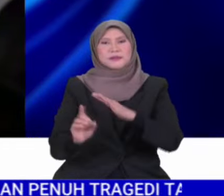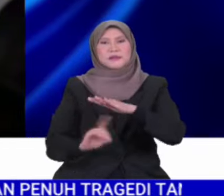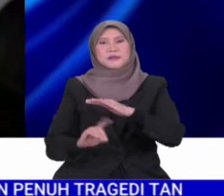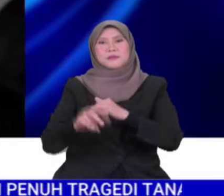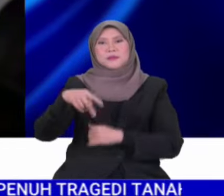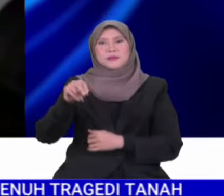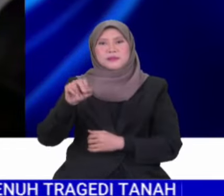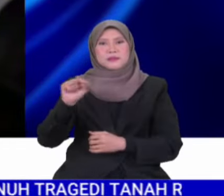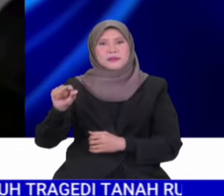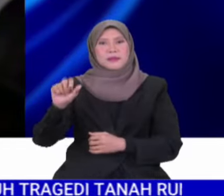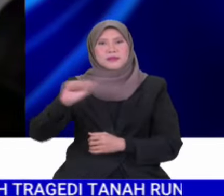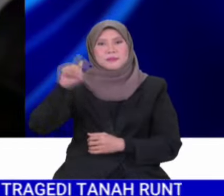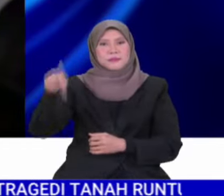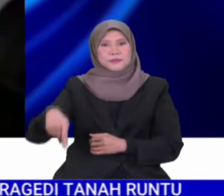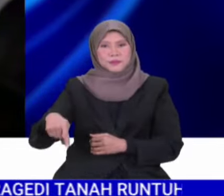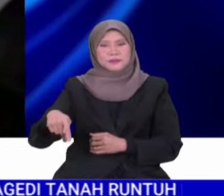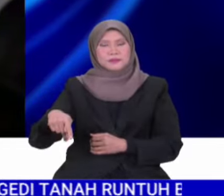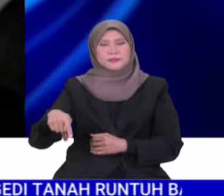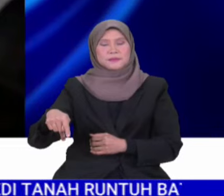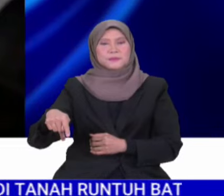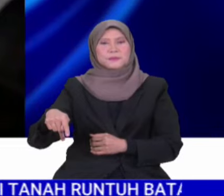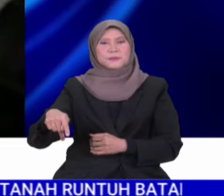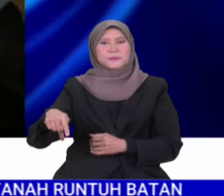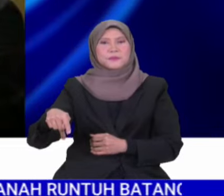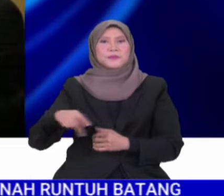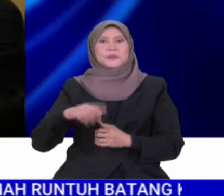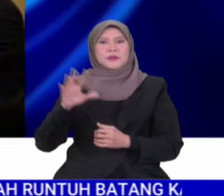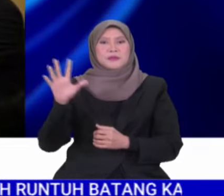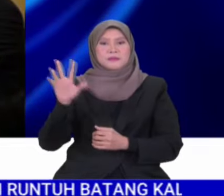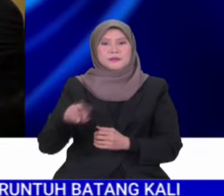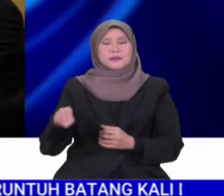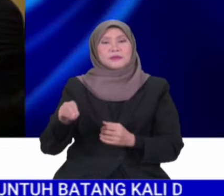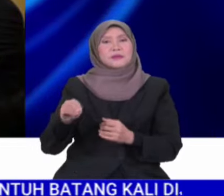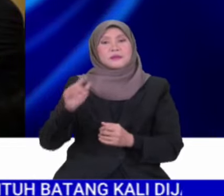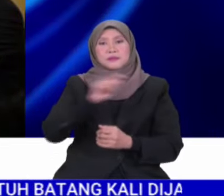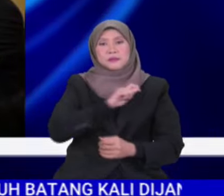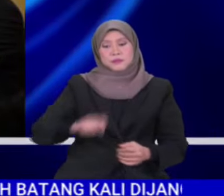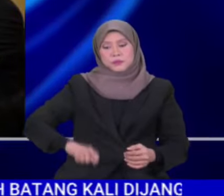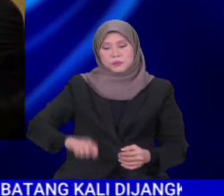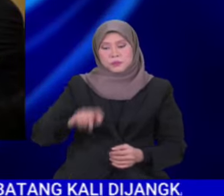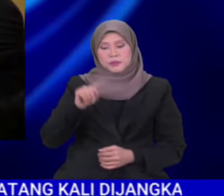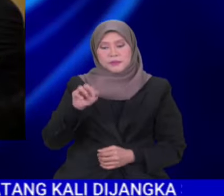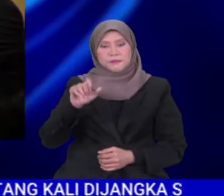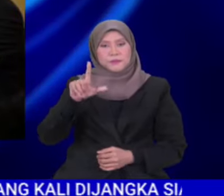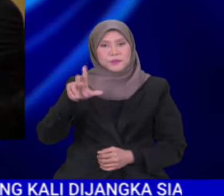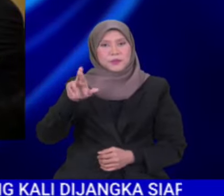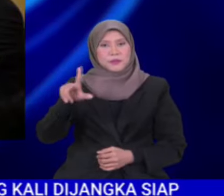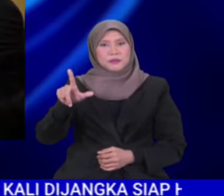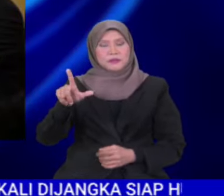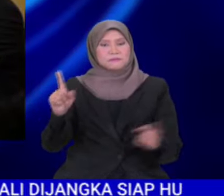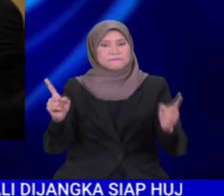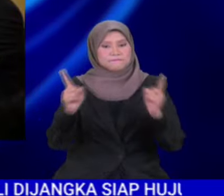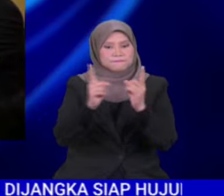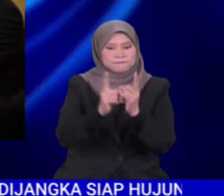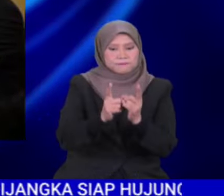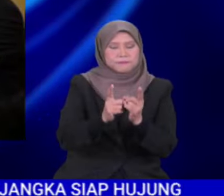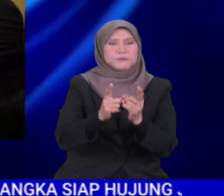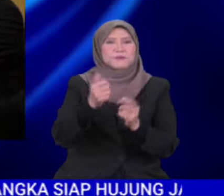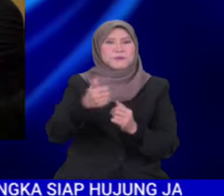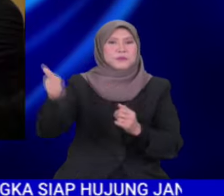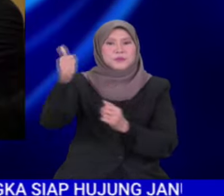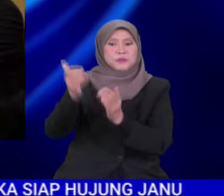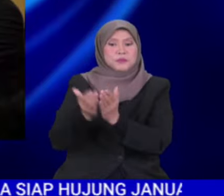PNG Asia Pasifik, Timur Tengah dan Afrika, Cecilia Tan. Tengku Datuk Seri Zafrul turut bertemu Wakil Pengendali Pelabuhan Kedua